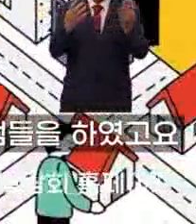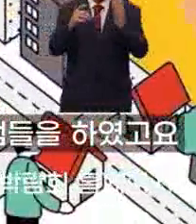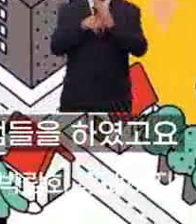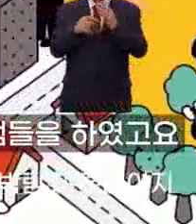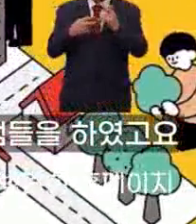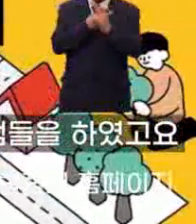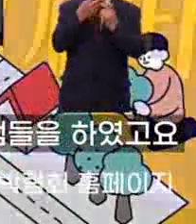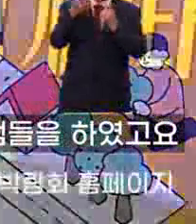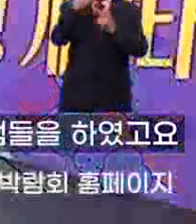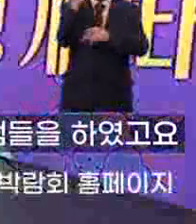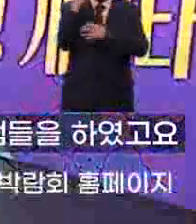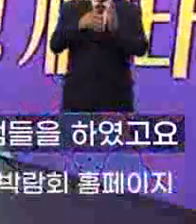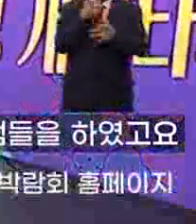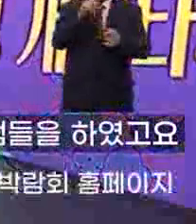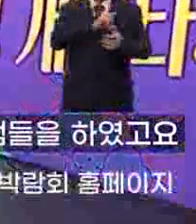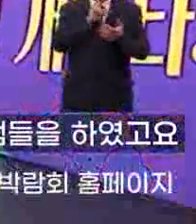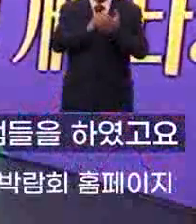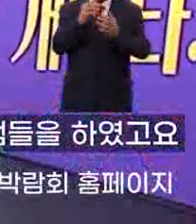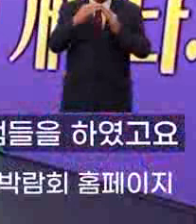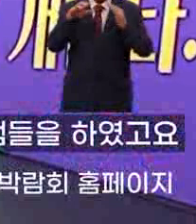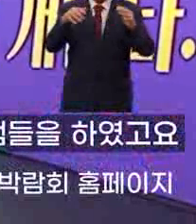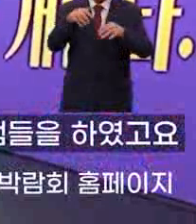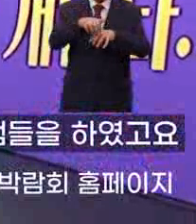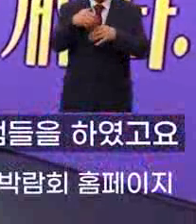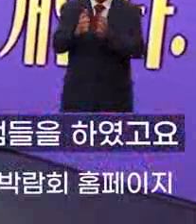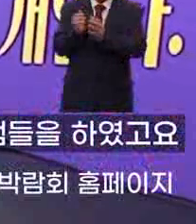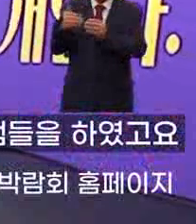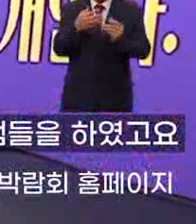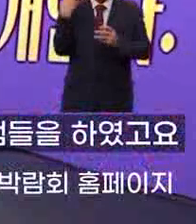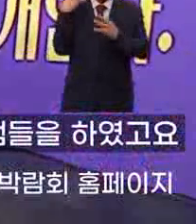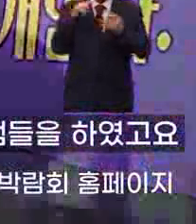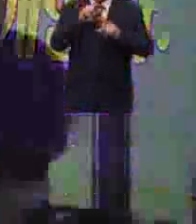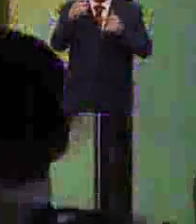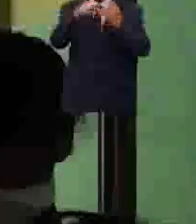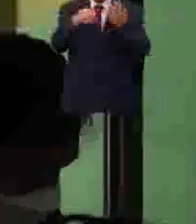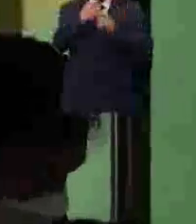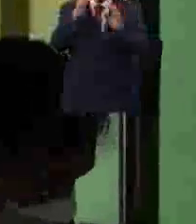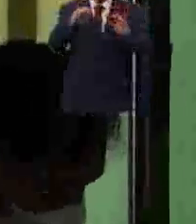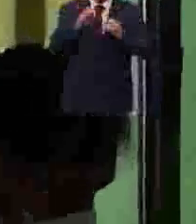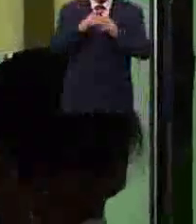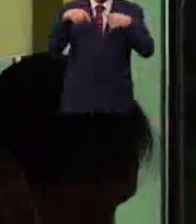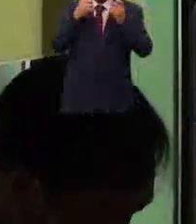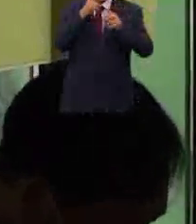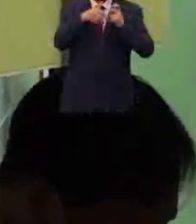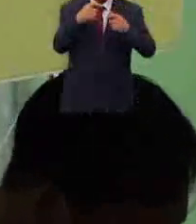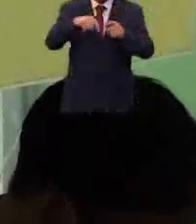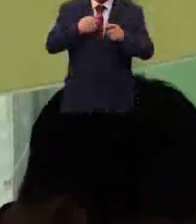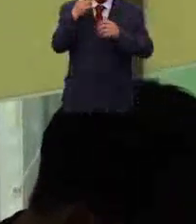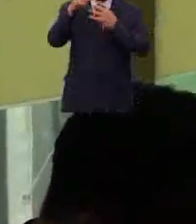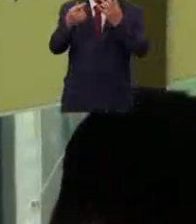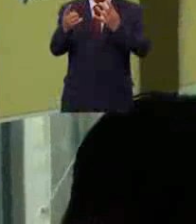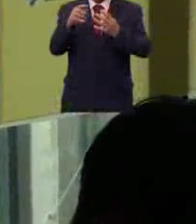삼복도로 원도심을 주제로 해서 마을공동체 리더분들과 여러가지 프로그램들을 참여하였고요. 올해도 민간기업 자율